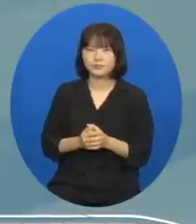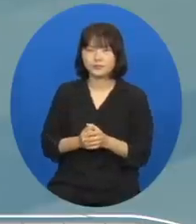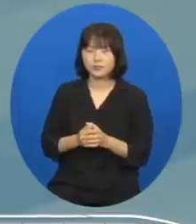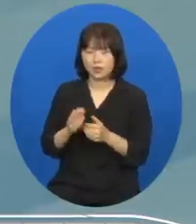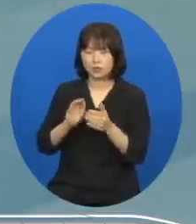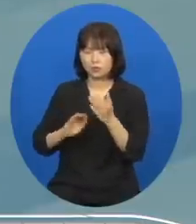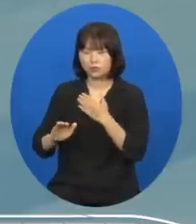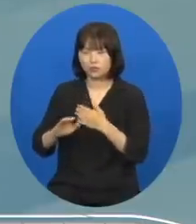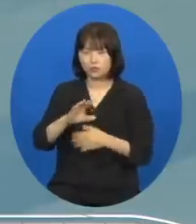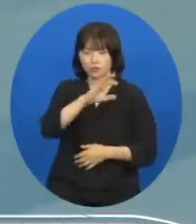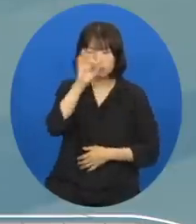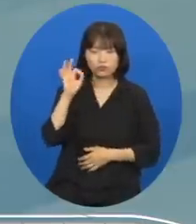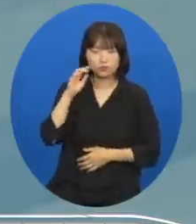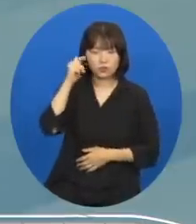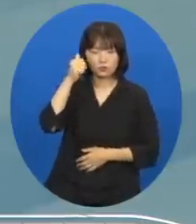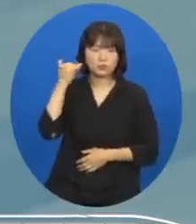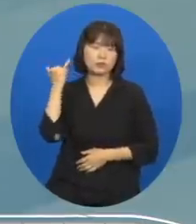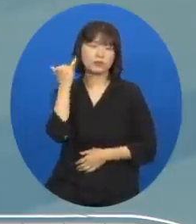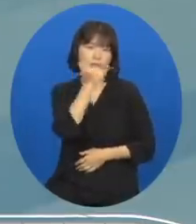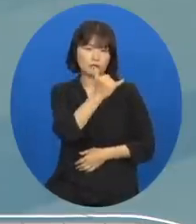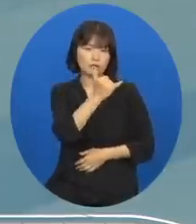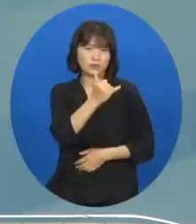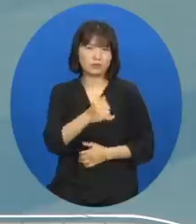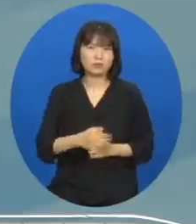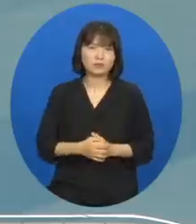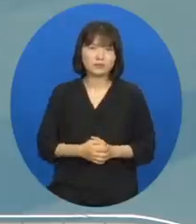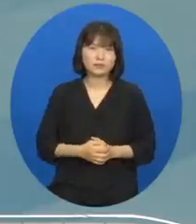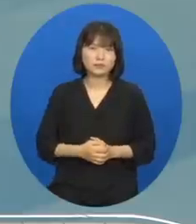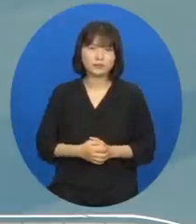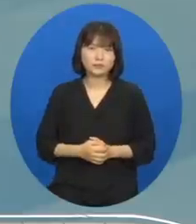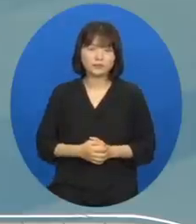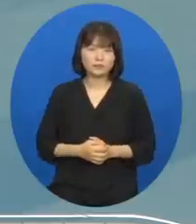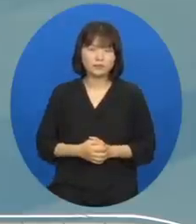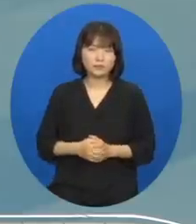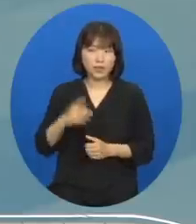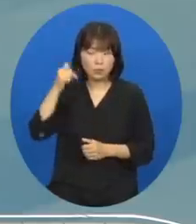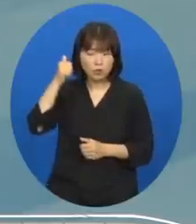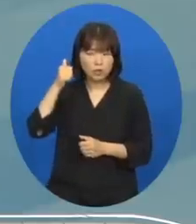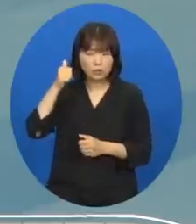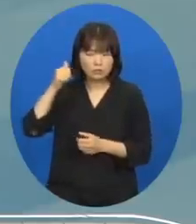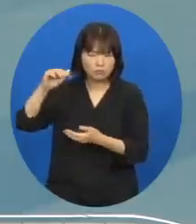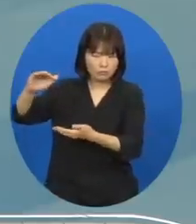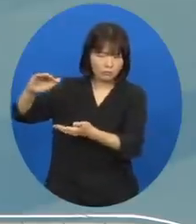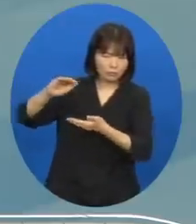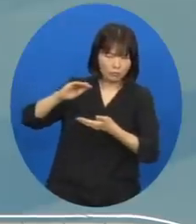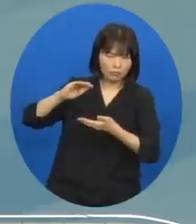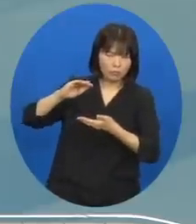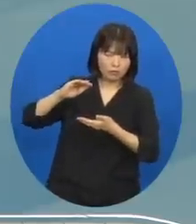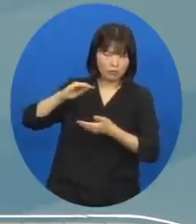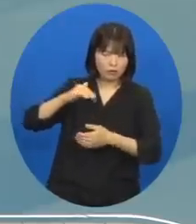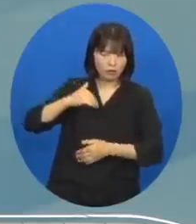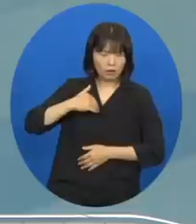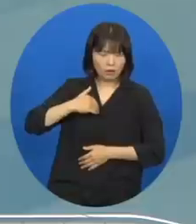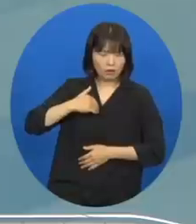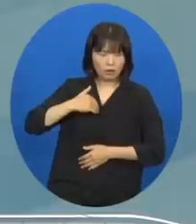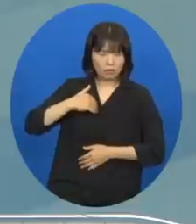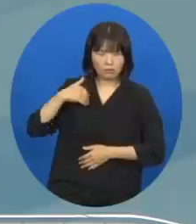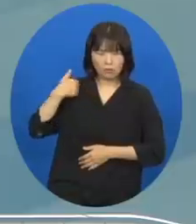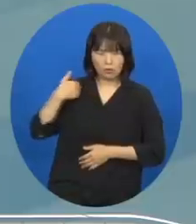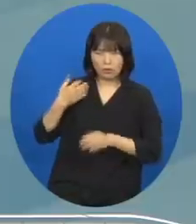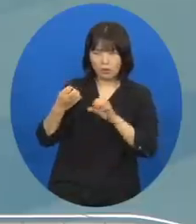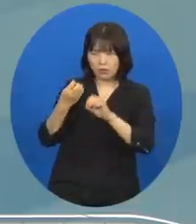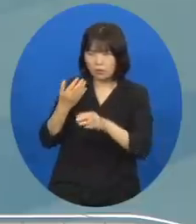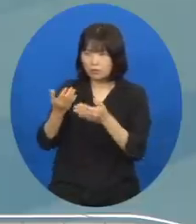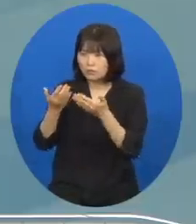전화를 한 거예요. 제가 그 목사님 설명을 쭉 들어보니까 나도 모르게 그런 대답을 드린 것